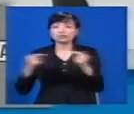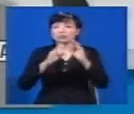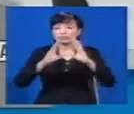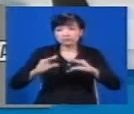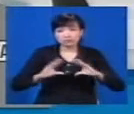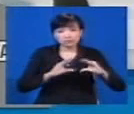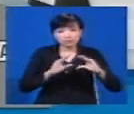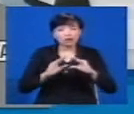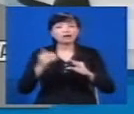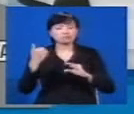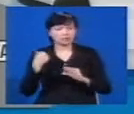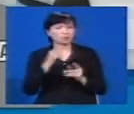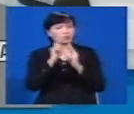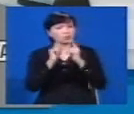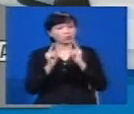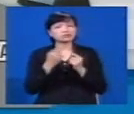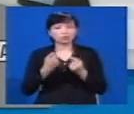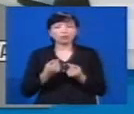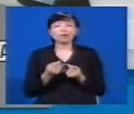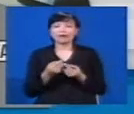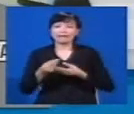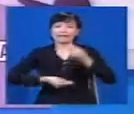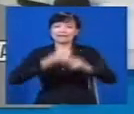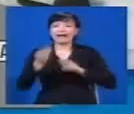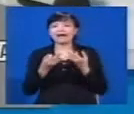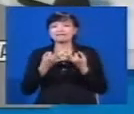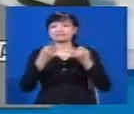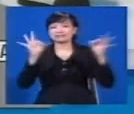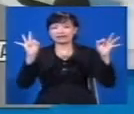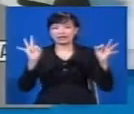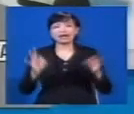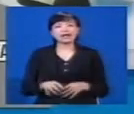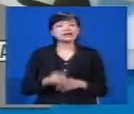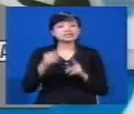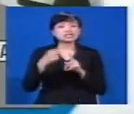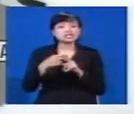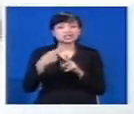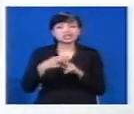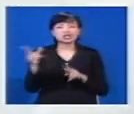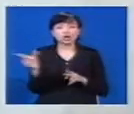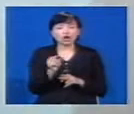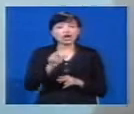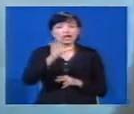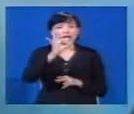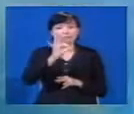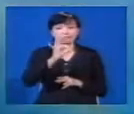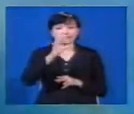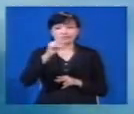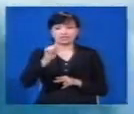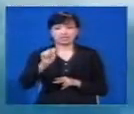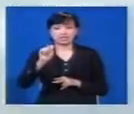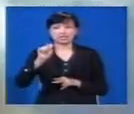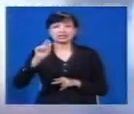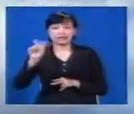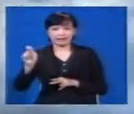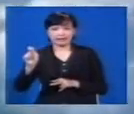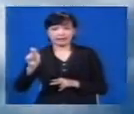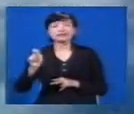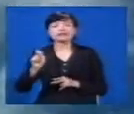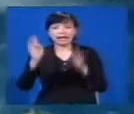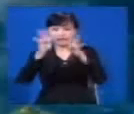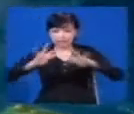ารือถึงการยกระดับการเปิดเสรีการค้าหรือ FTA อาเซียนจีนขณะเดียวกันยังให้ความสำคั